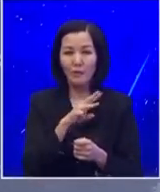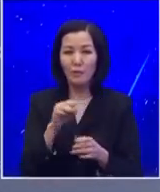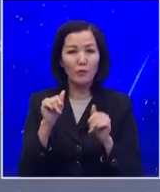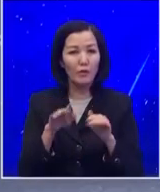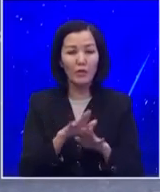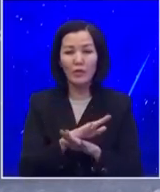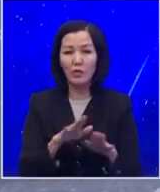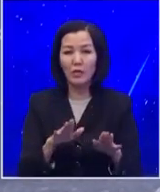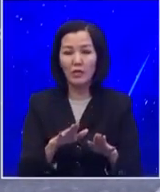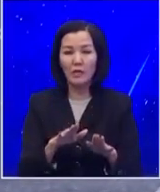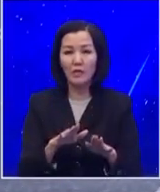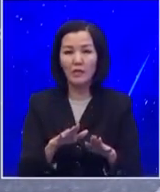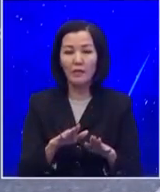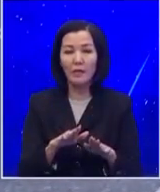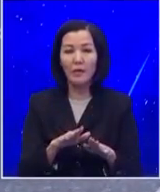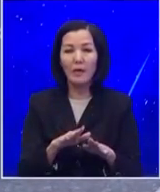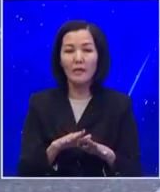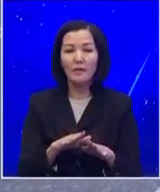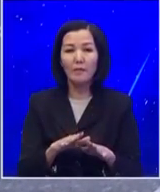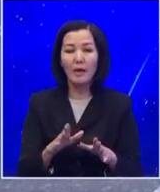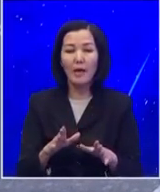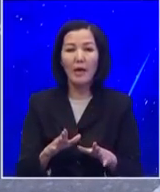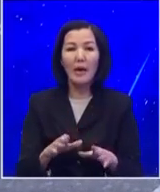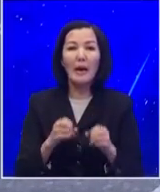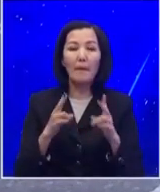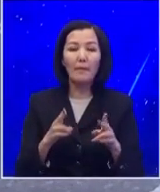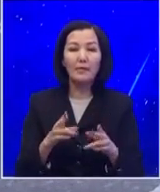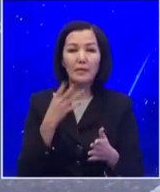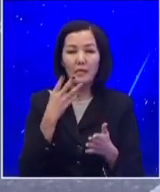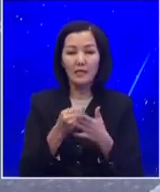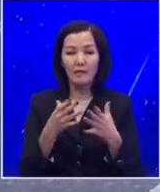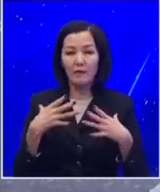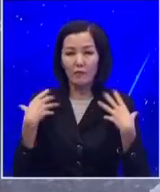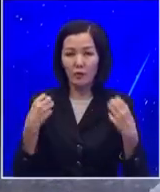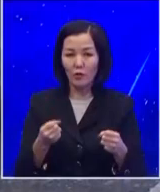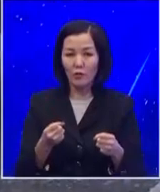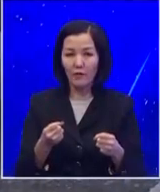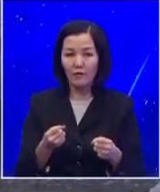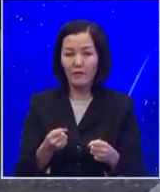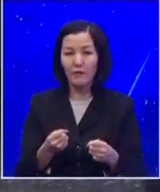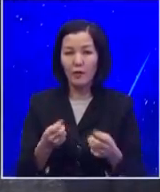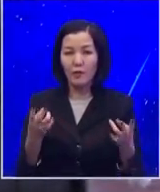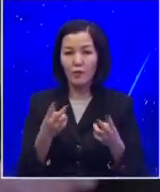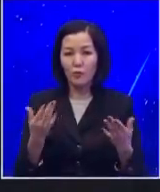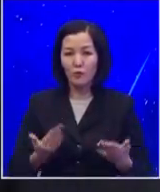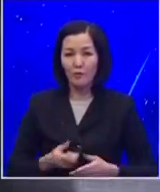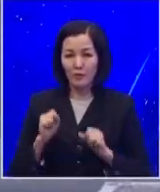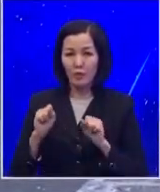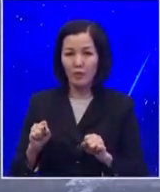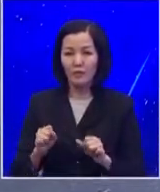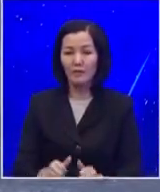напротив, вы можете подвергнуть себя и других неоправданному риску. Дамир Анитов, Абзал Нусипов, телеканал ЖЦУ.